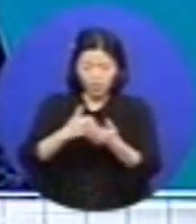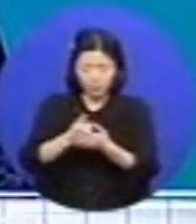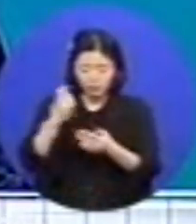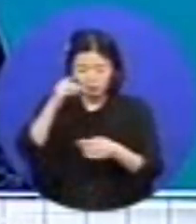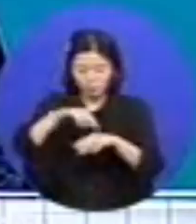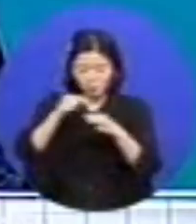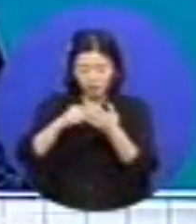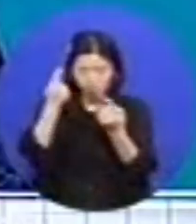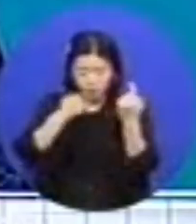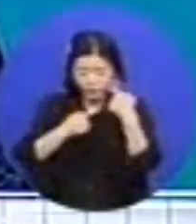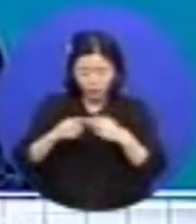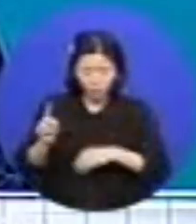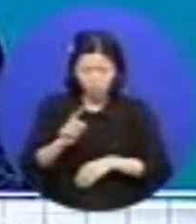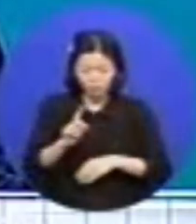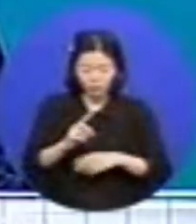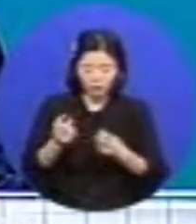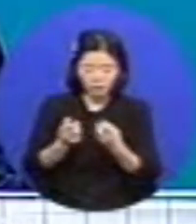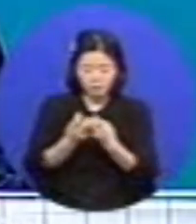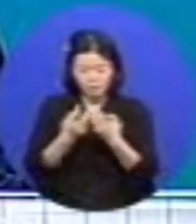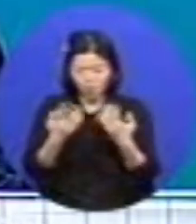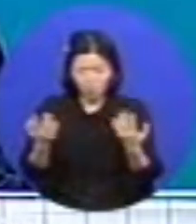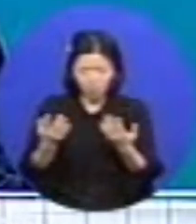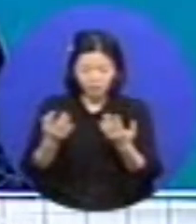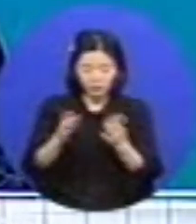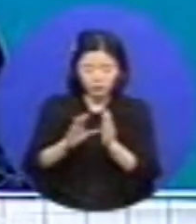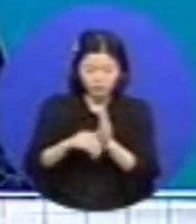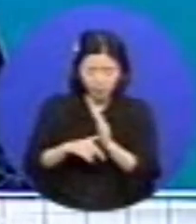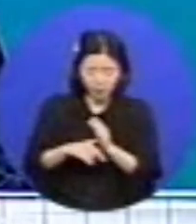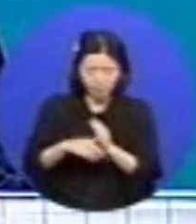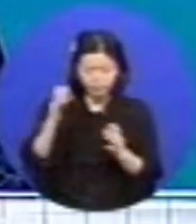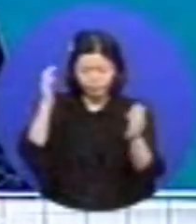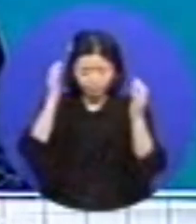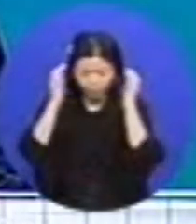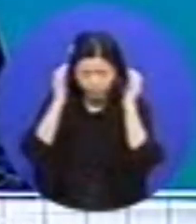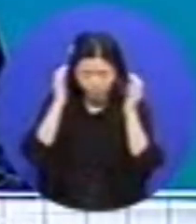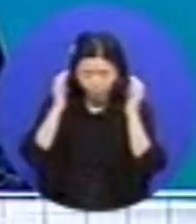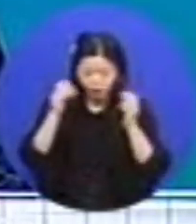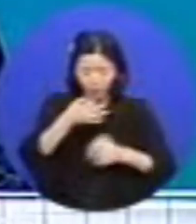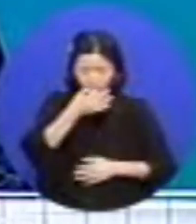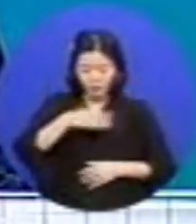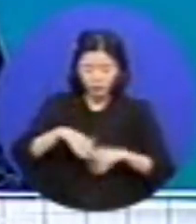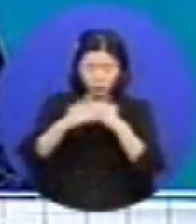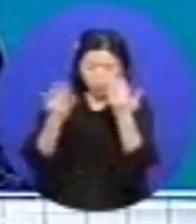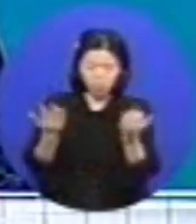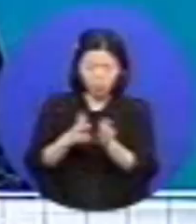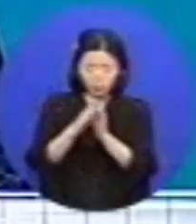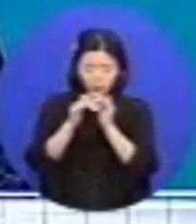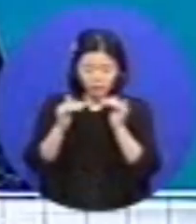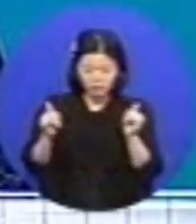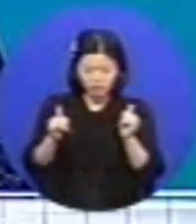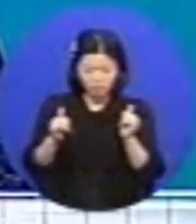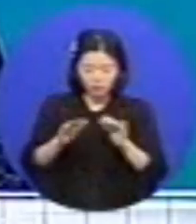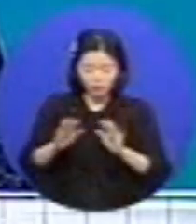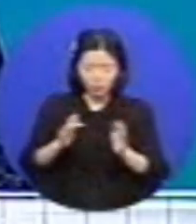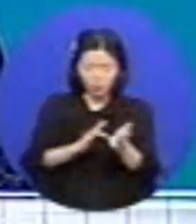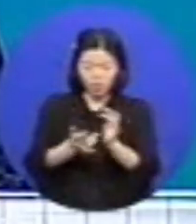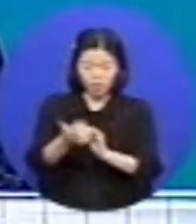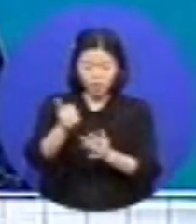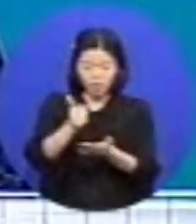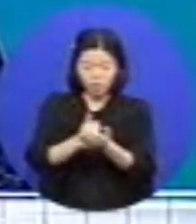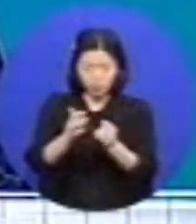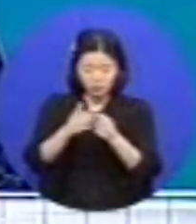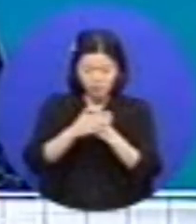상처 도무지 어떻게 해볼 수가 없어서 괴로워하고 힘들어하는 모든 이들이 오늘 예수님으로